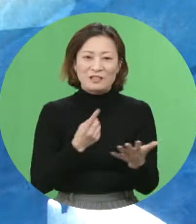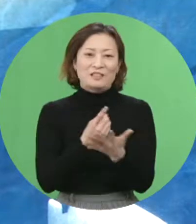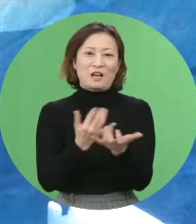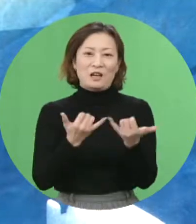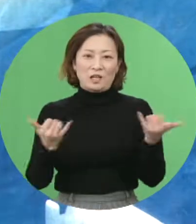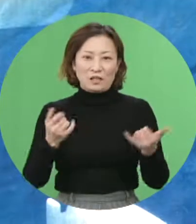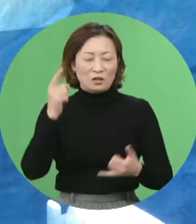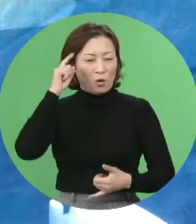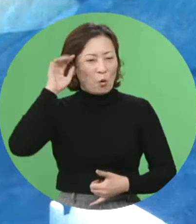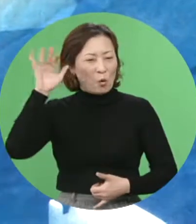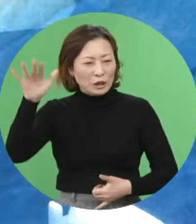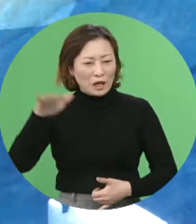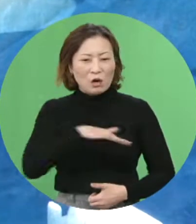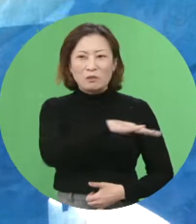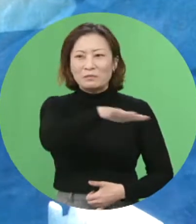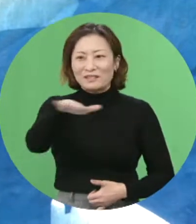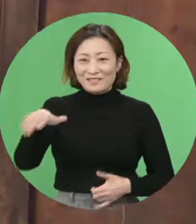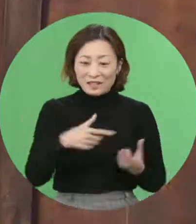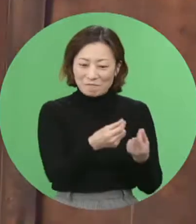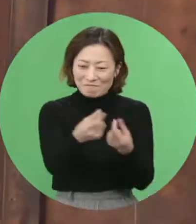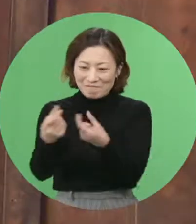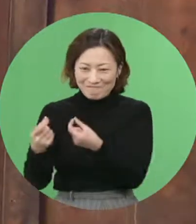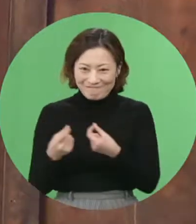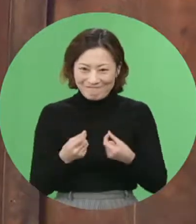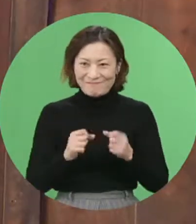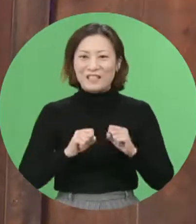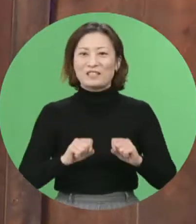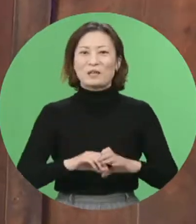した人たちの思い出をみんなでシェアします。